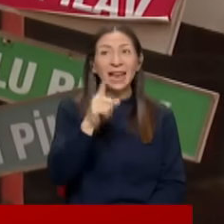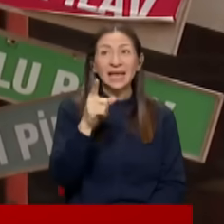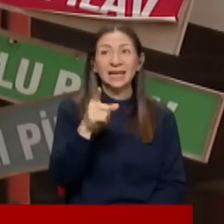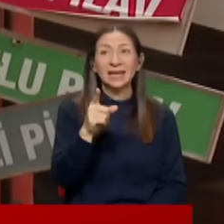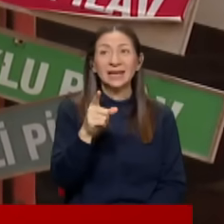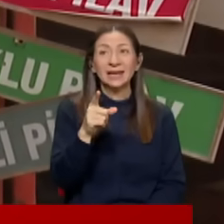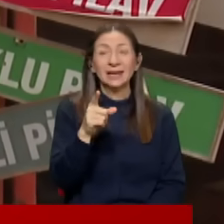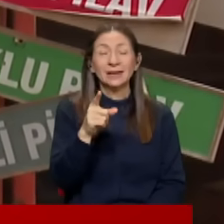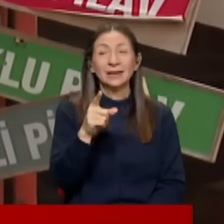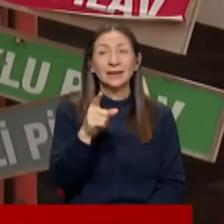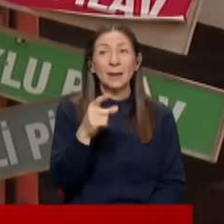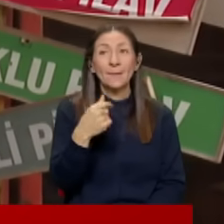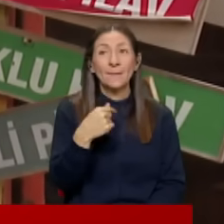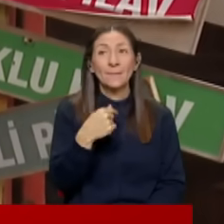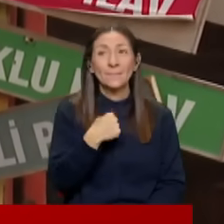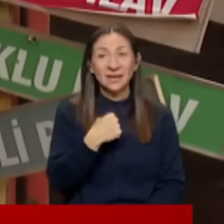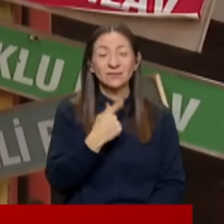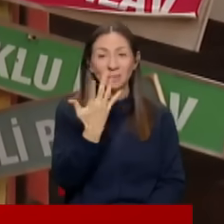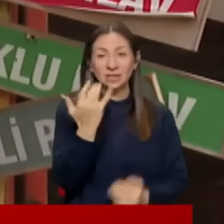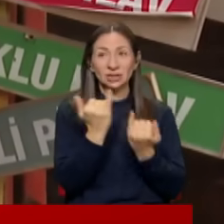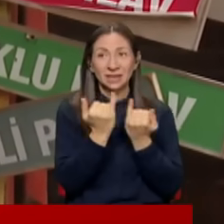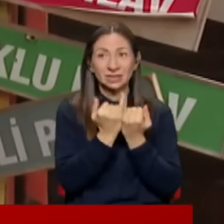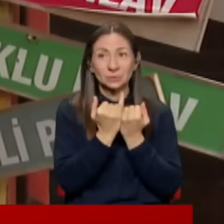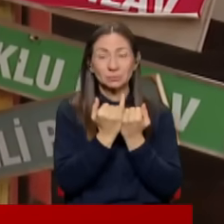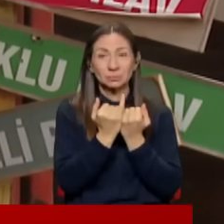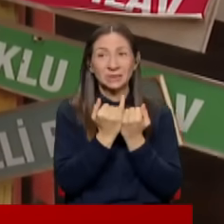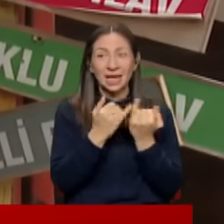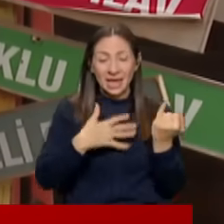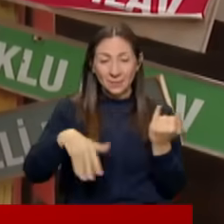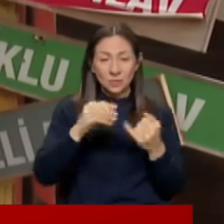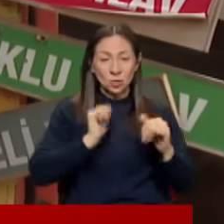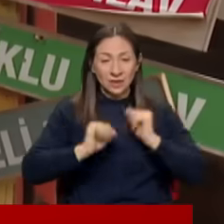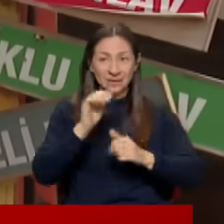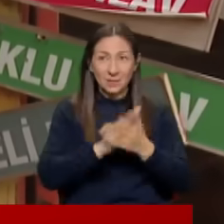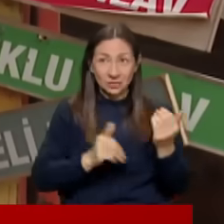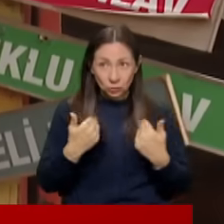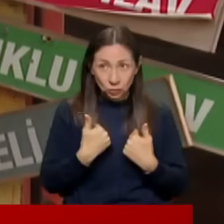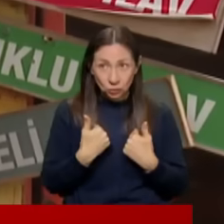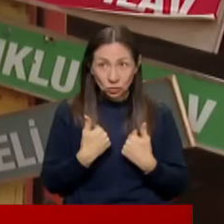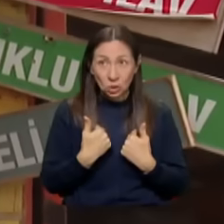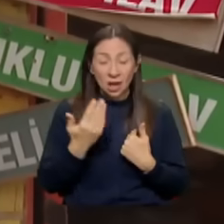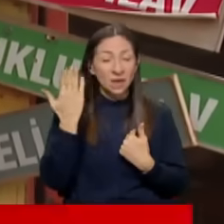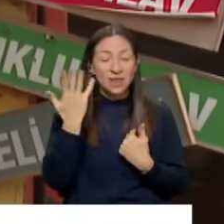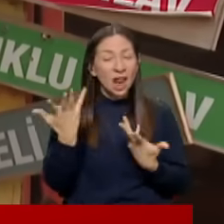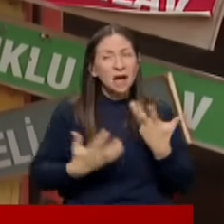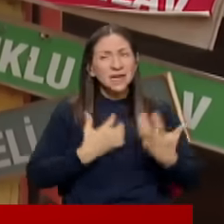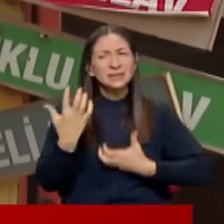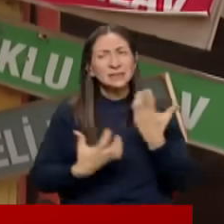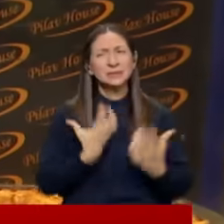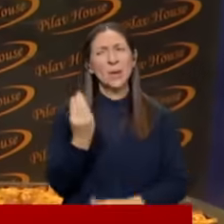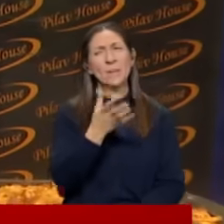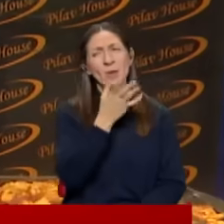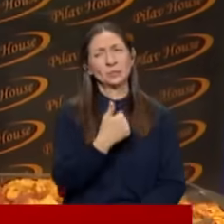başta? Ben ve 5 kardeşim hepimiz de üniversite mezunuz bu arada. Önceden neler çektiğimizi çok iyi